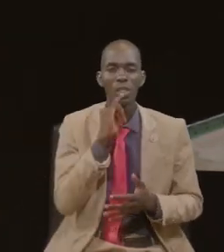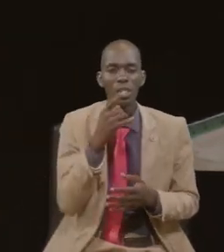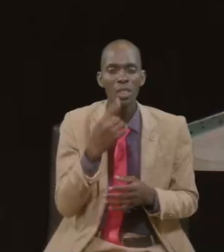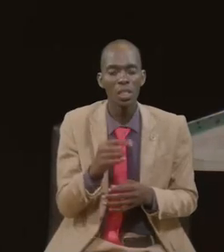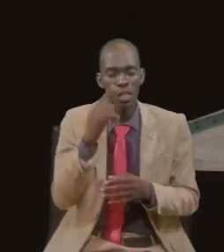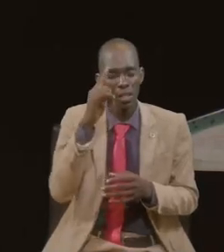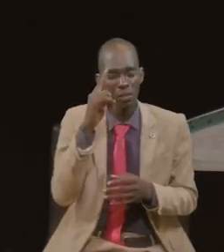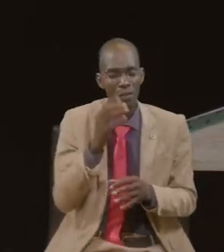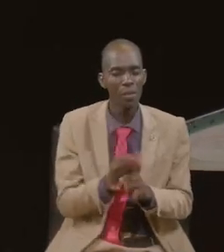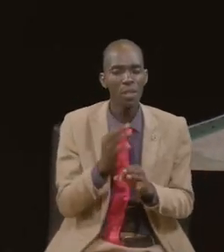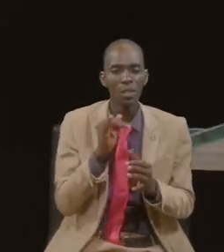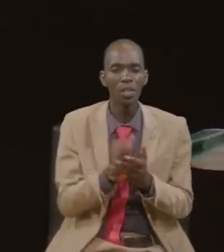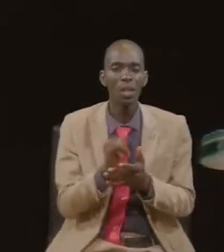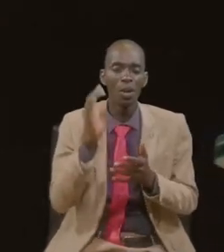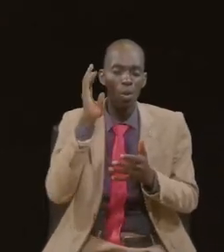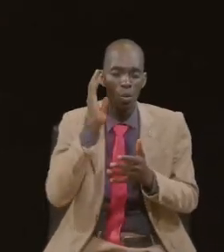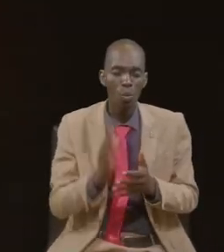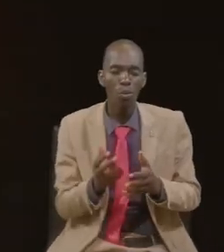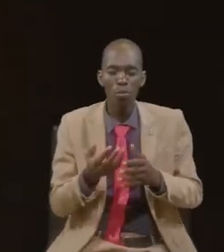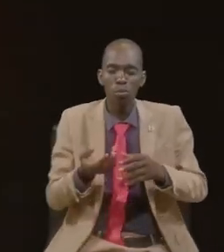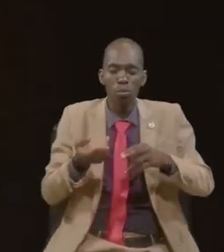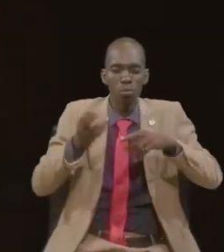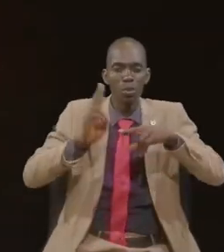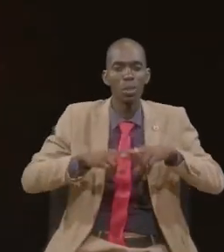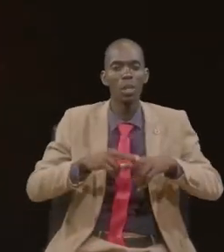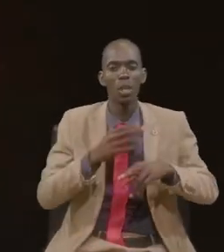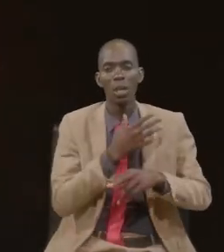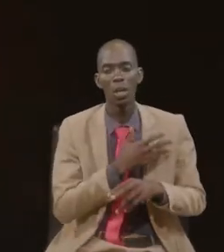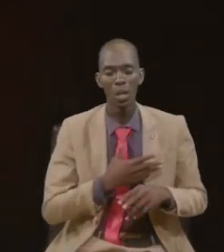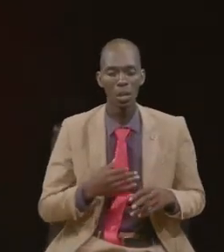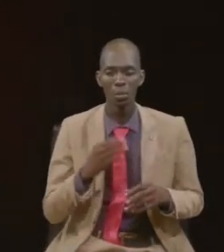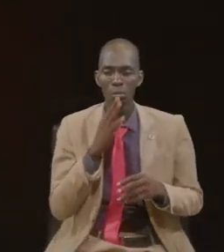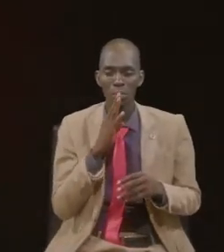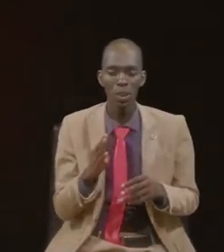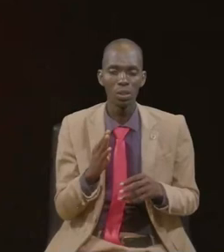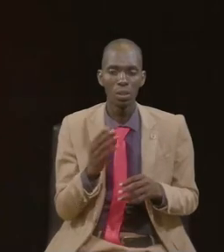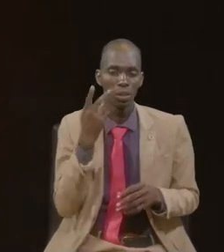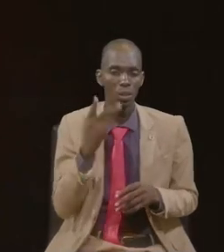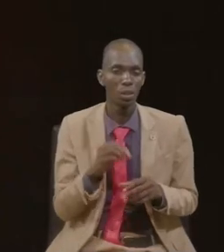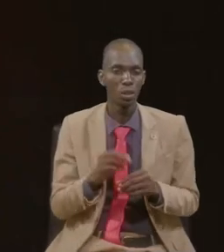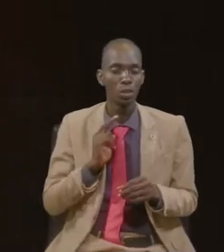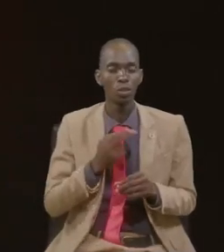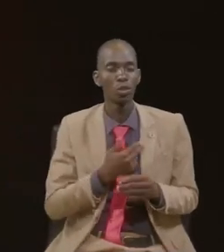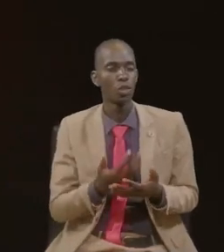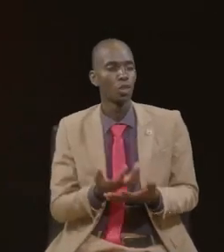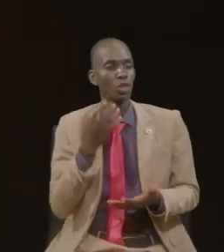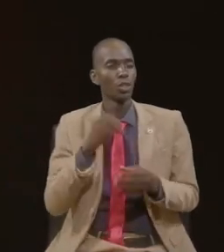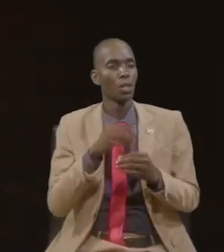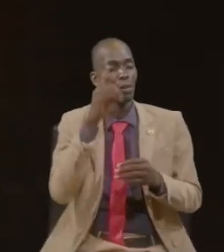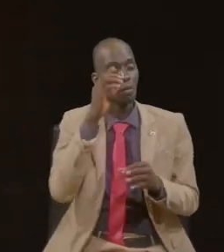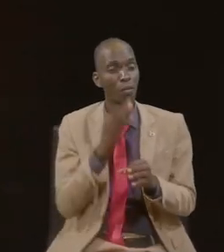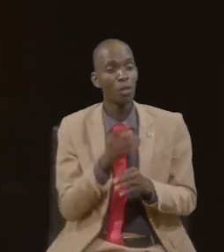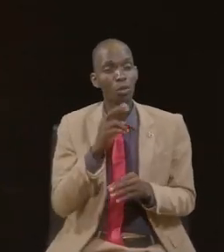prions et la foi, alors par la foi, les fruits se prononcent en